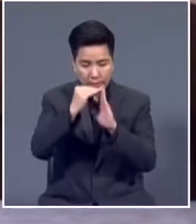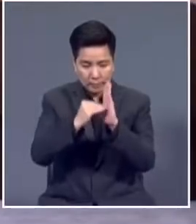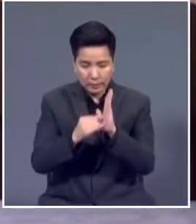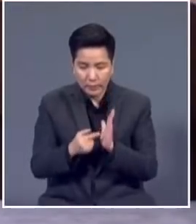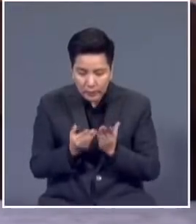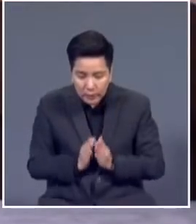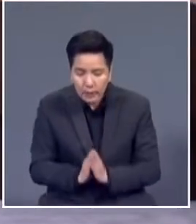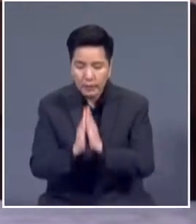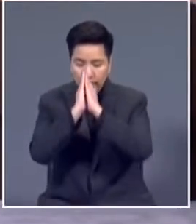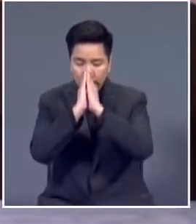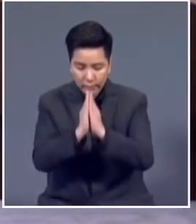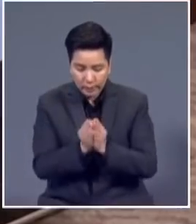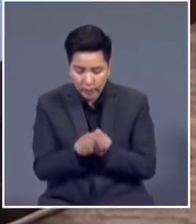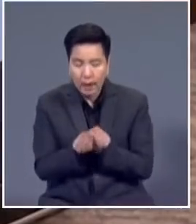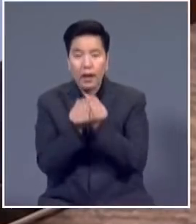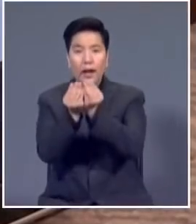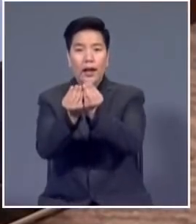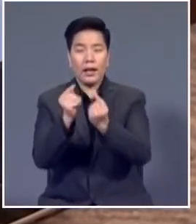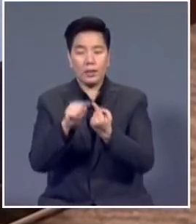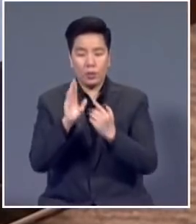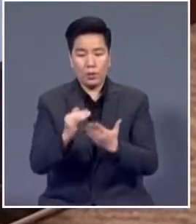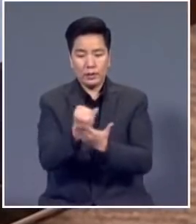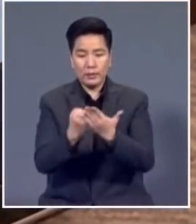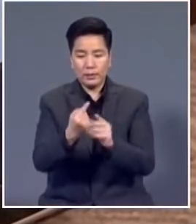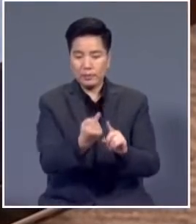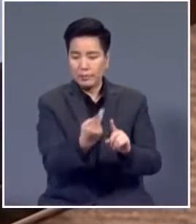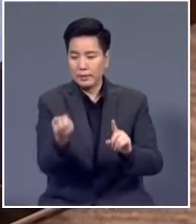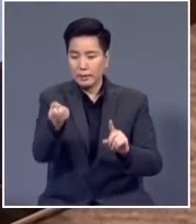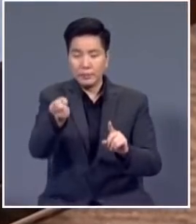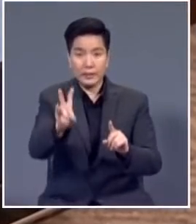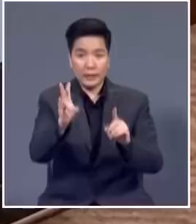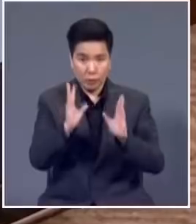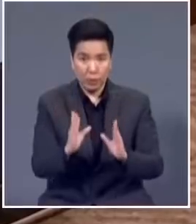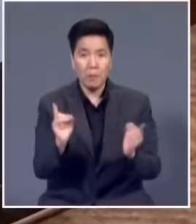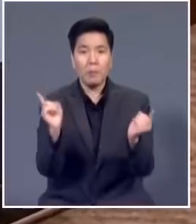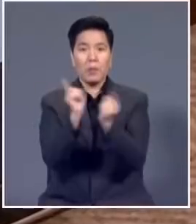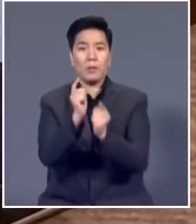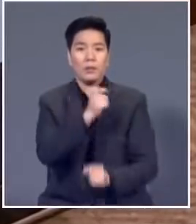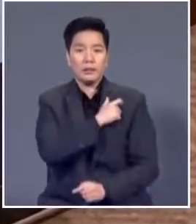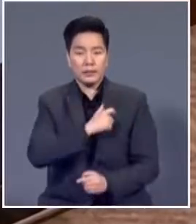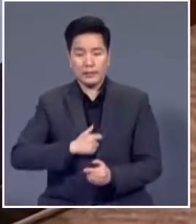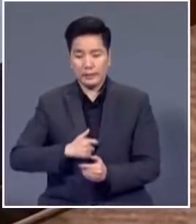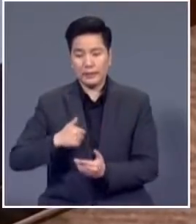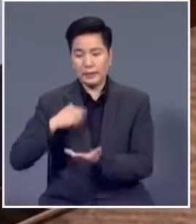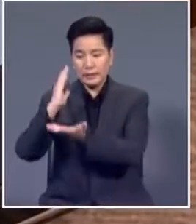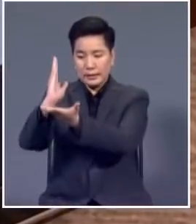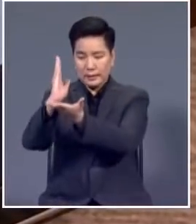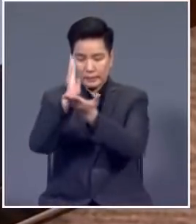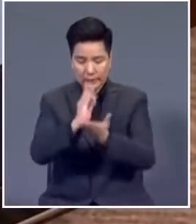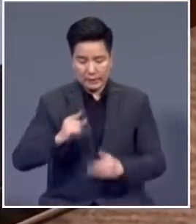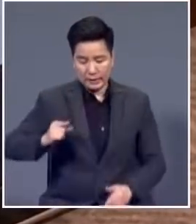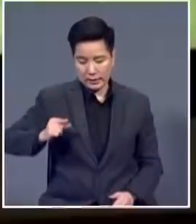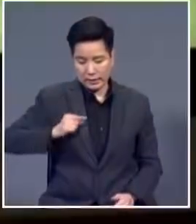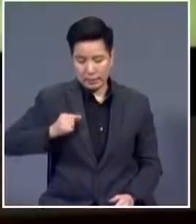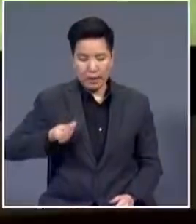ขอพระราชทานพระบรมราชโองการให้ศิลปินแห่งชาติทั้ง17ท่านนี้ได้เข้าเฝ้ารับพระราชทานโล่เชิดชูเกียรติและเข็มประกาศเกียรติคุ